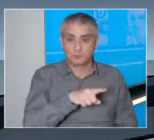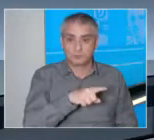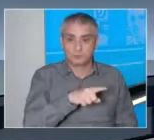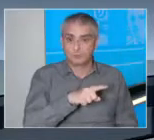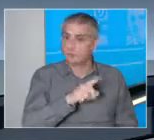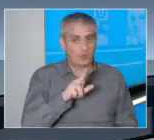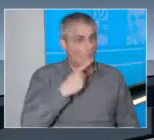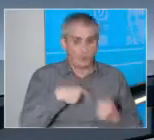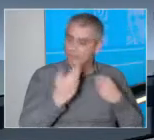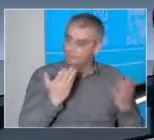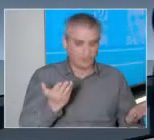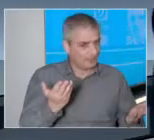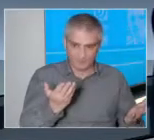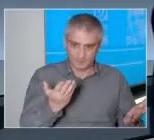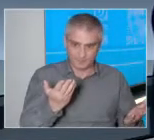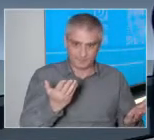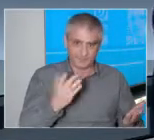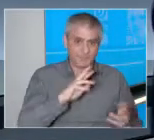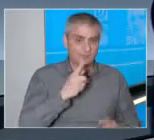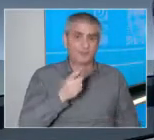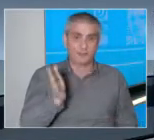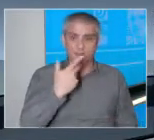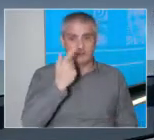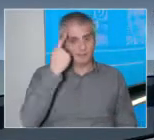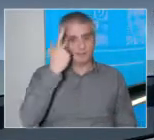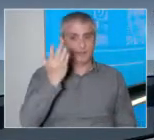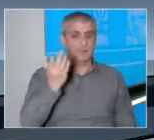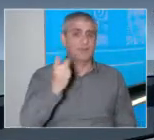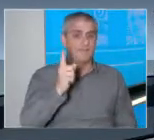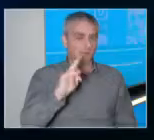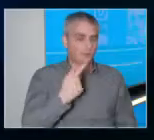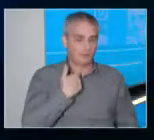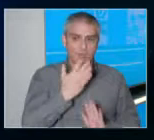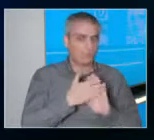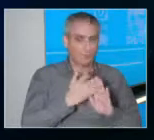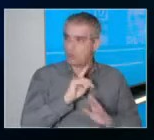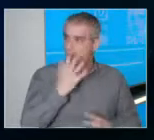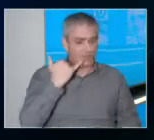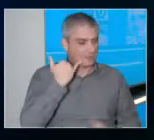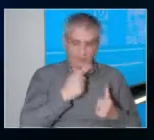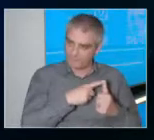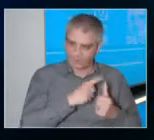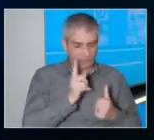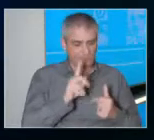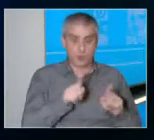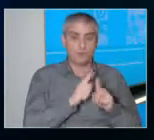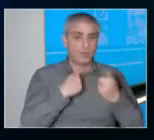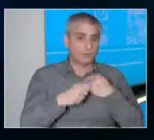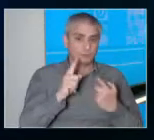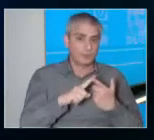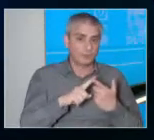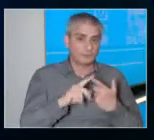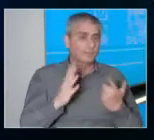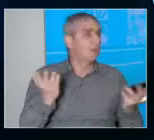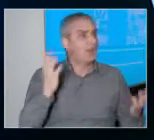היה באותם שנים. ושיווק את הסייבר הישראלי בכל העולם. לך תדע. אבל שוב אני חוזר, זה לא היה בטלפון וזה לא היה באותם שנים. איך אתה